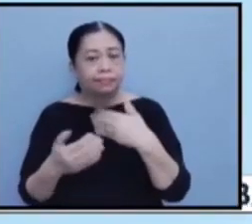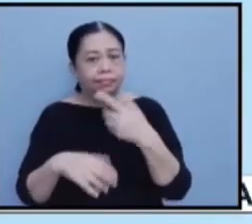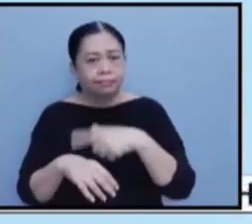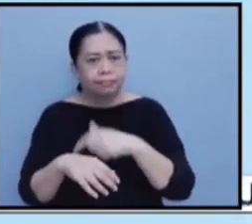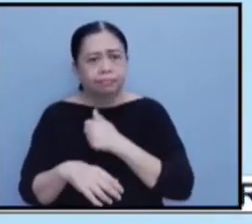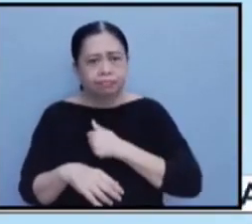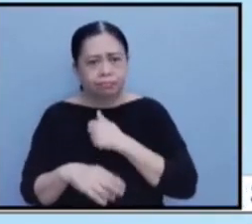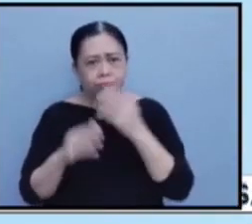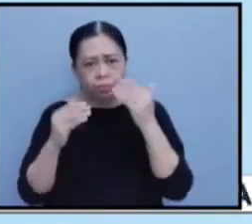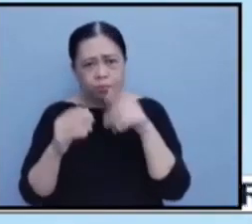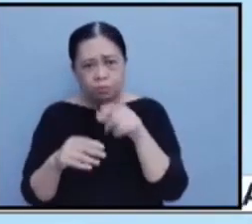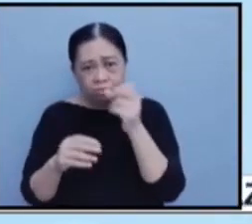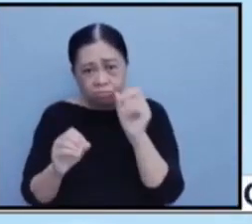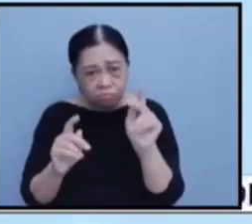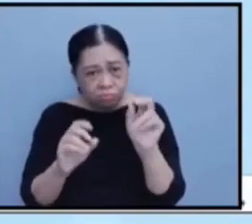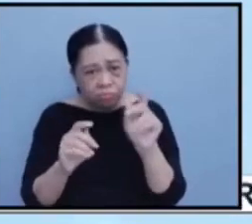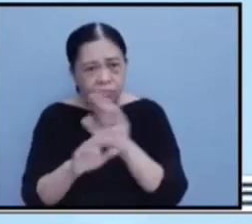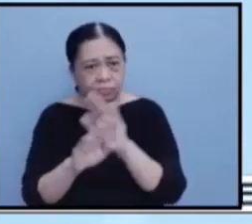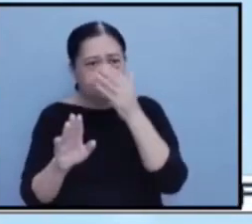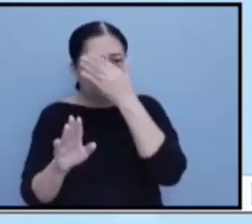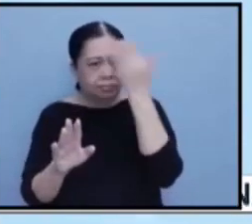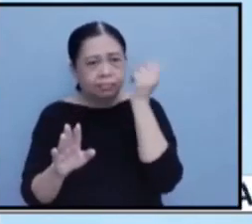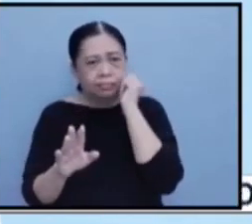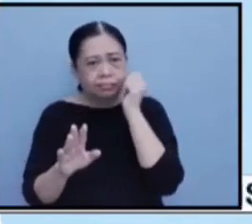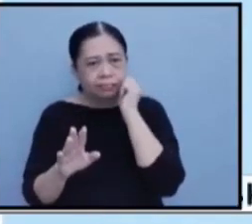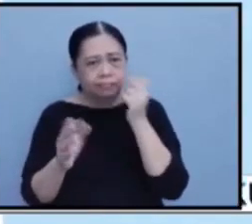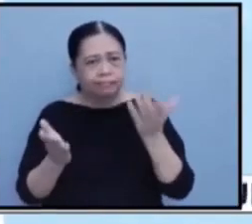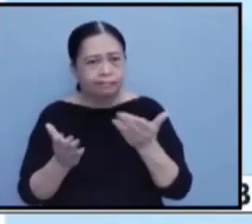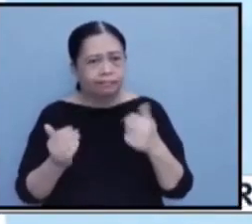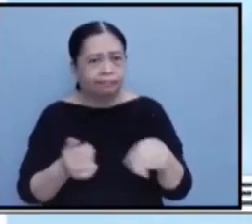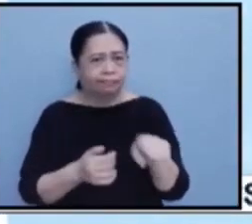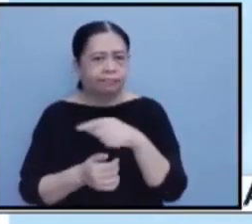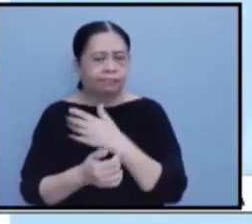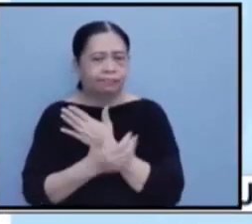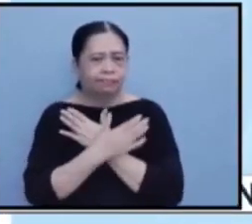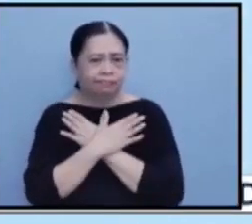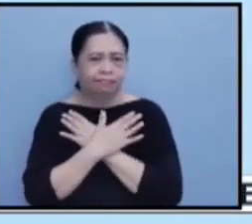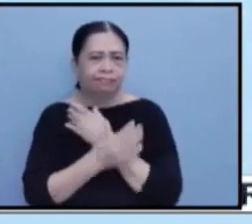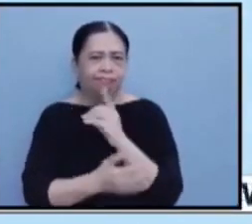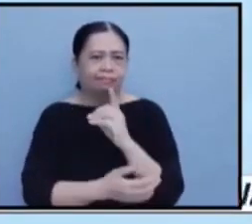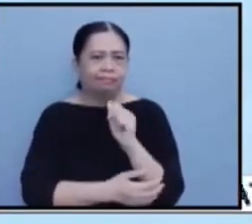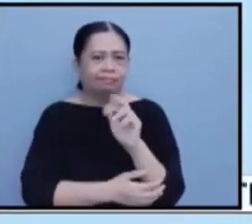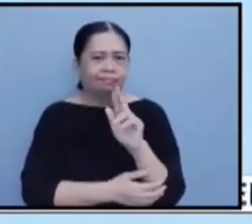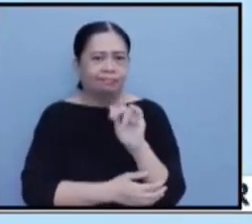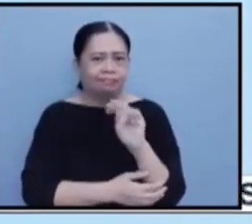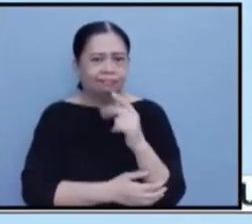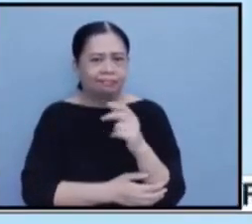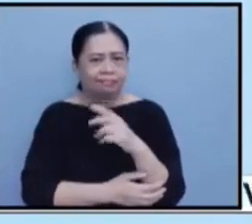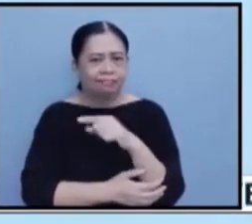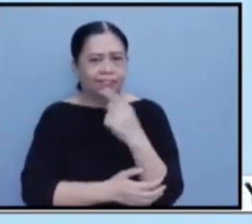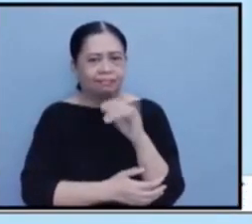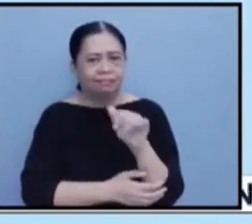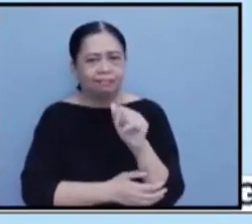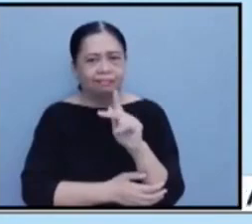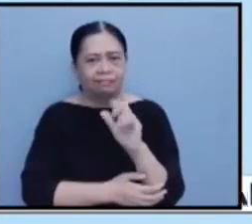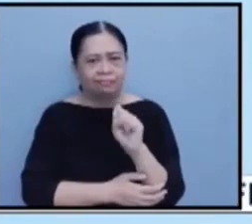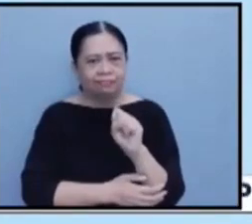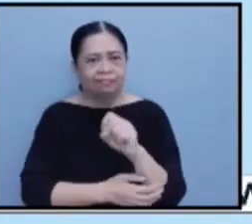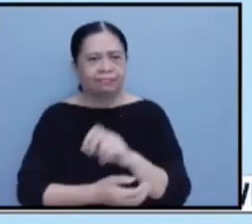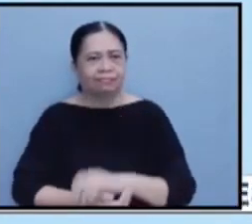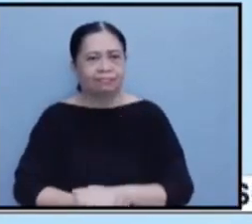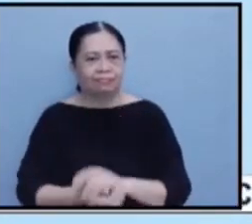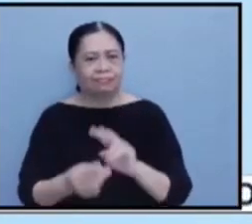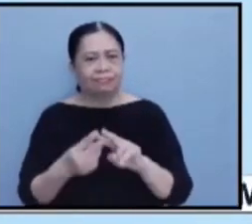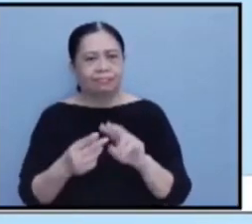guys are okay. And don't forget, I'll always be here for you, my darlings and blackjacks. Hashtag stay strong